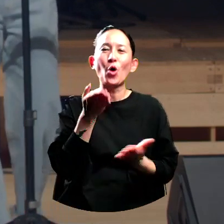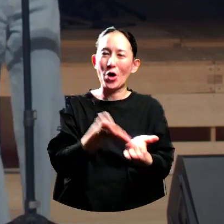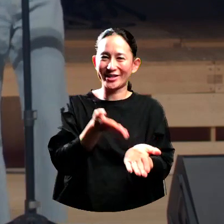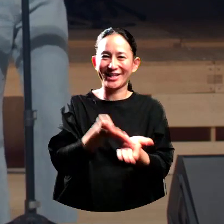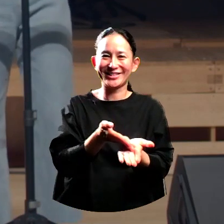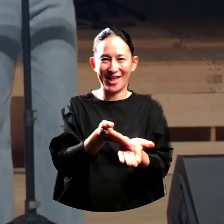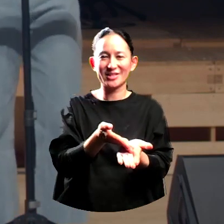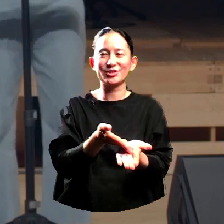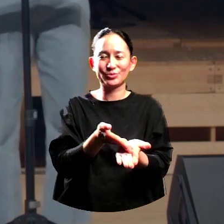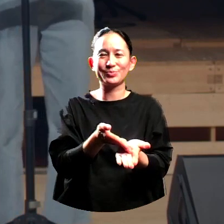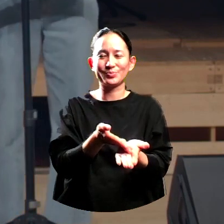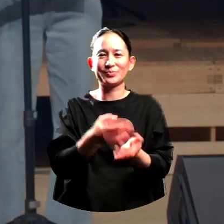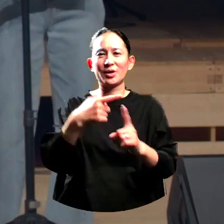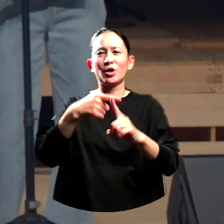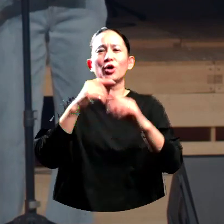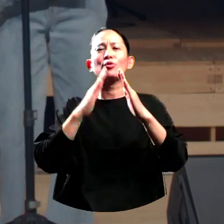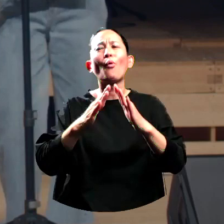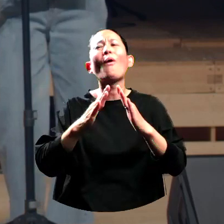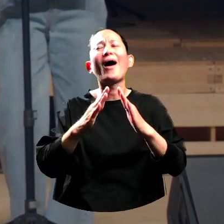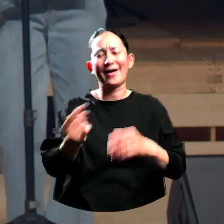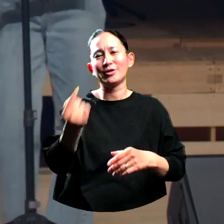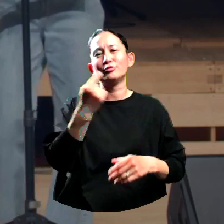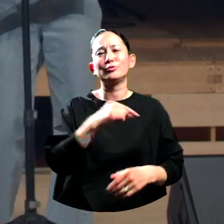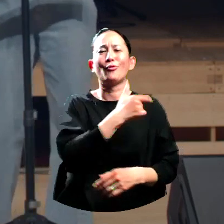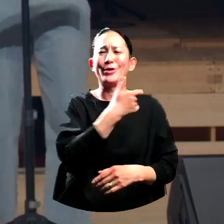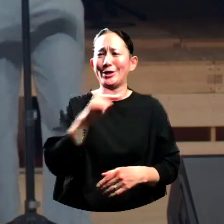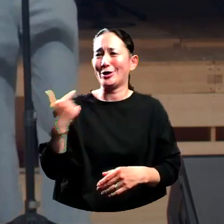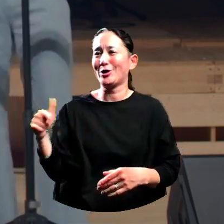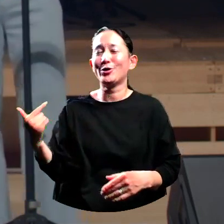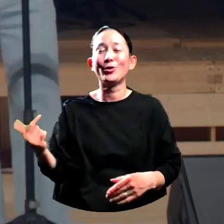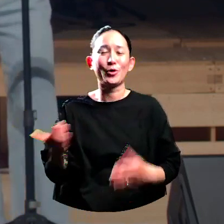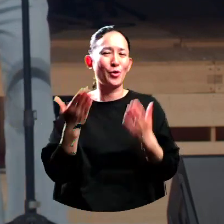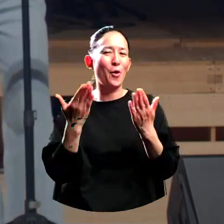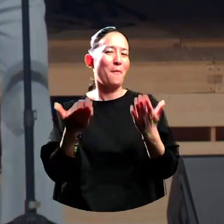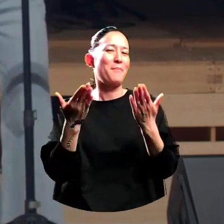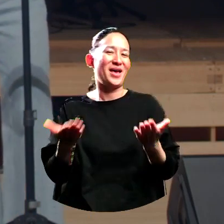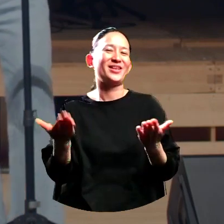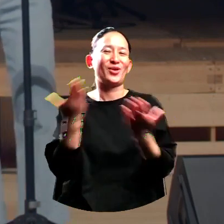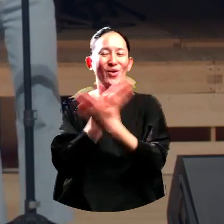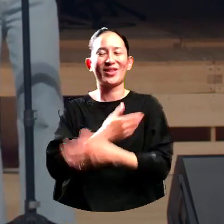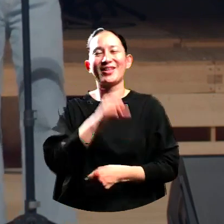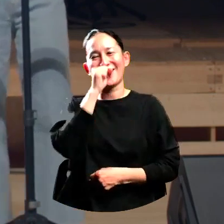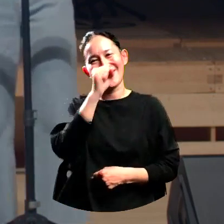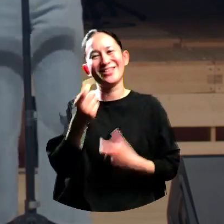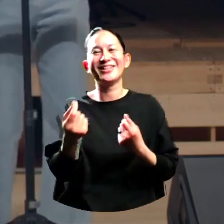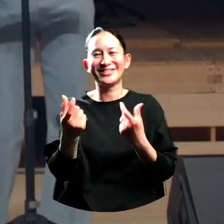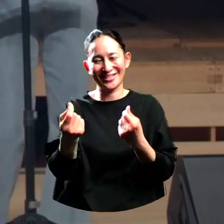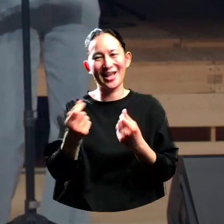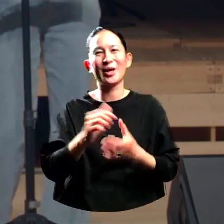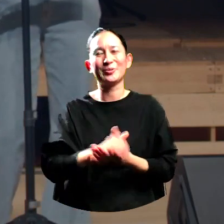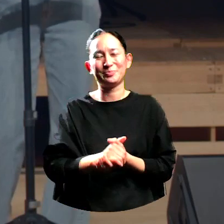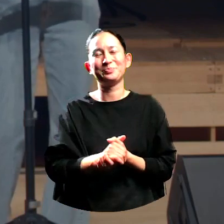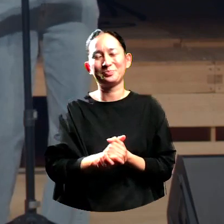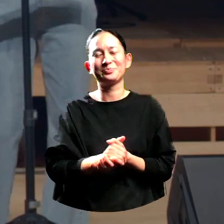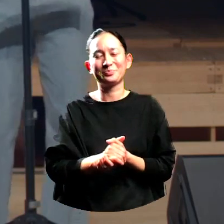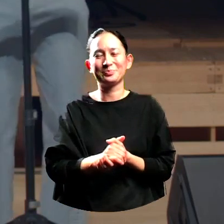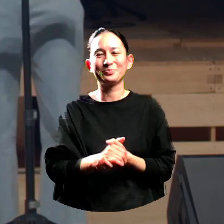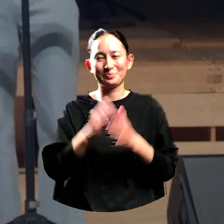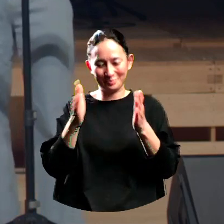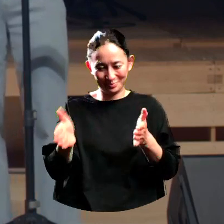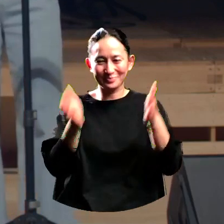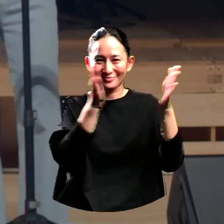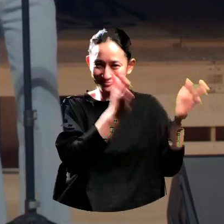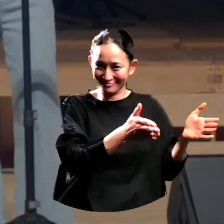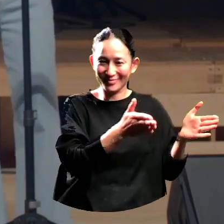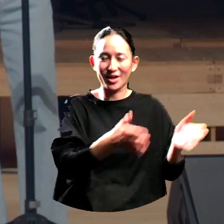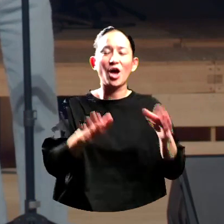story, right? 教会来るといいでしょ、いろいろ勉強になるでしょ。 But it's true. You learn something when you come to church, right? まあちょっとね話がそれましたけど、